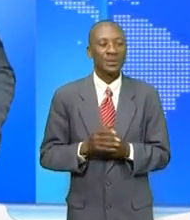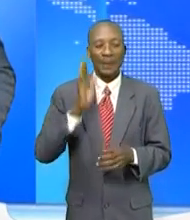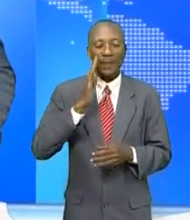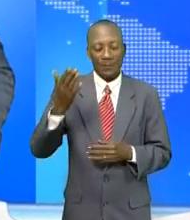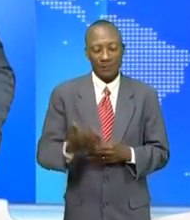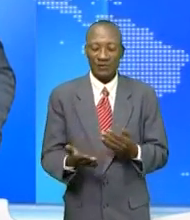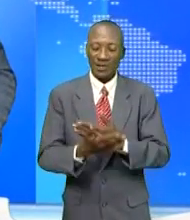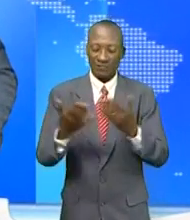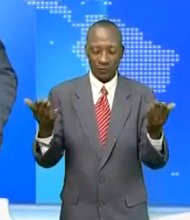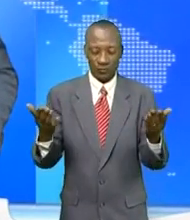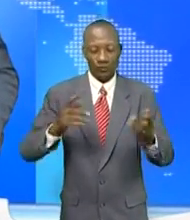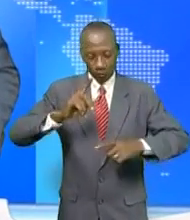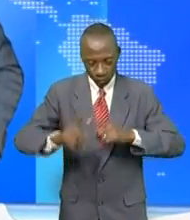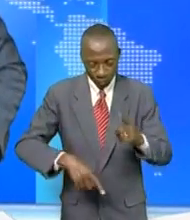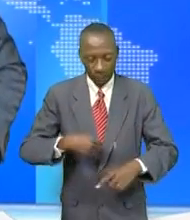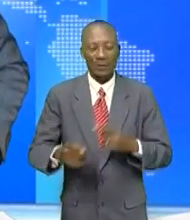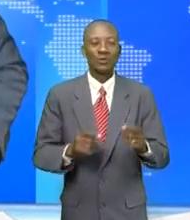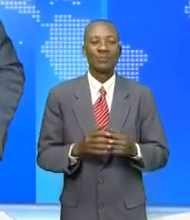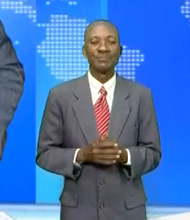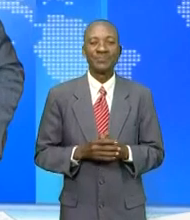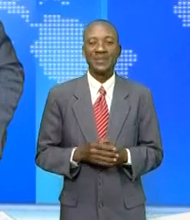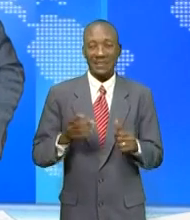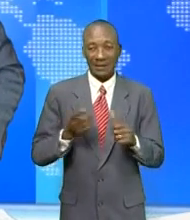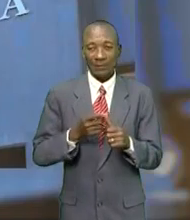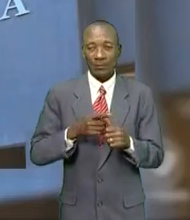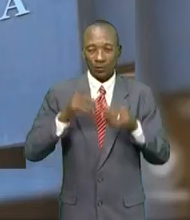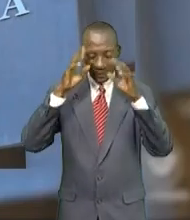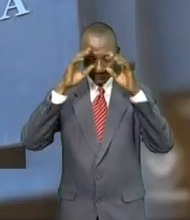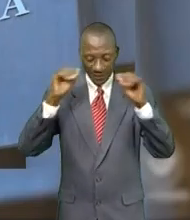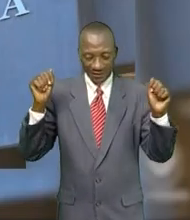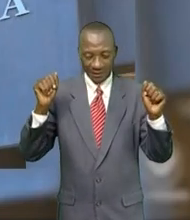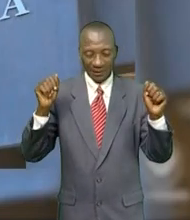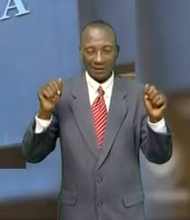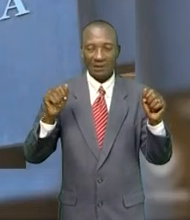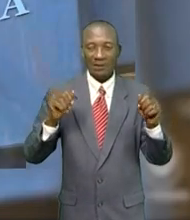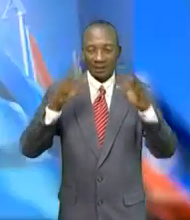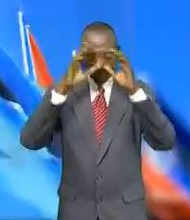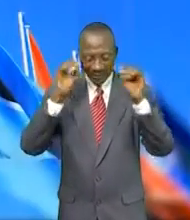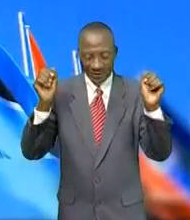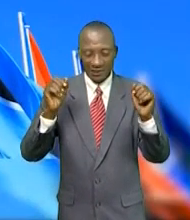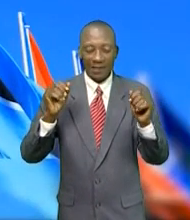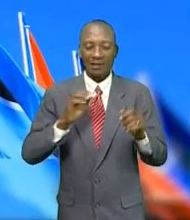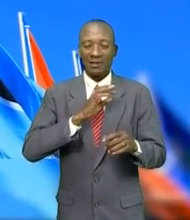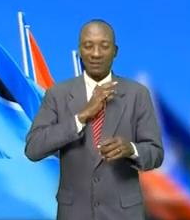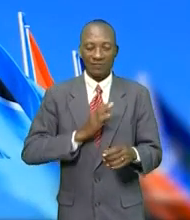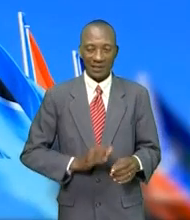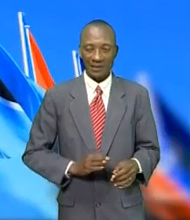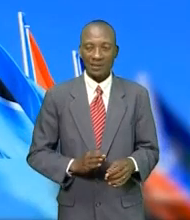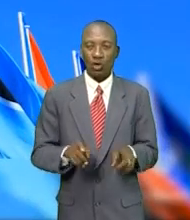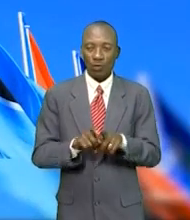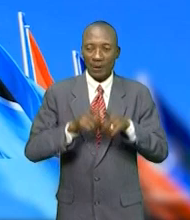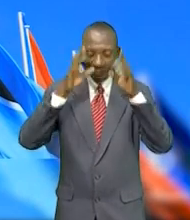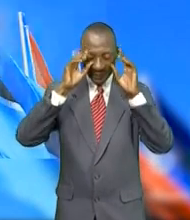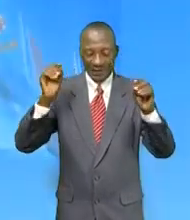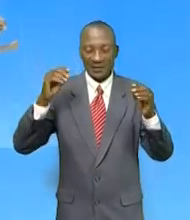L'actualité, c'est aussi l'arrivée en Zambie du chef de l'État et président en exercice de l'Union africaine, Félix-Antoine Tshisekedi, précisément